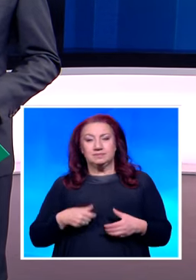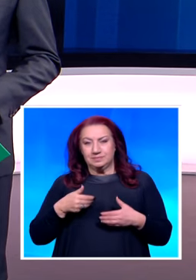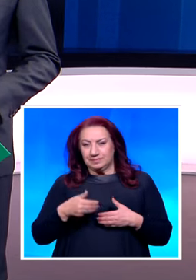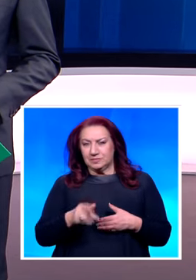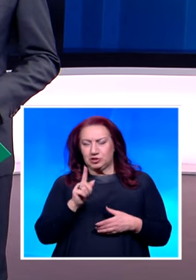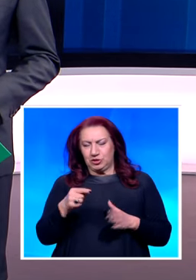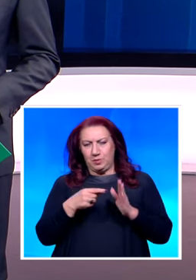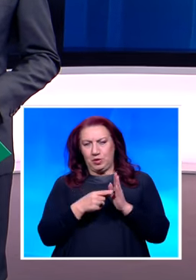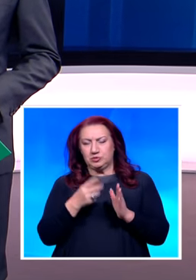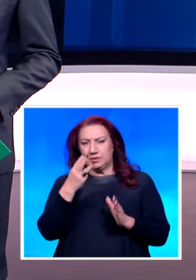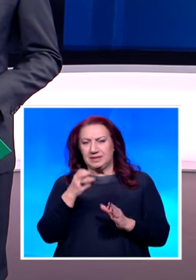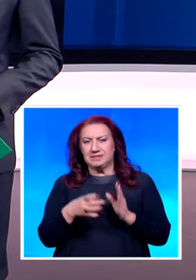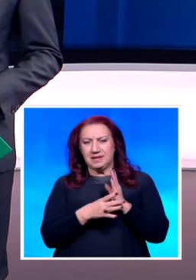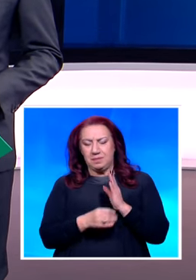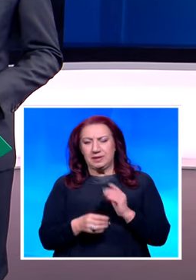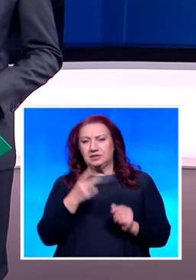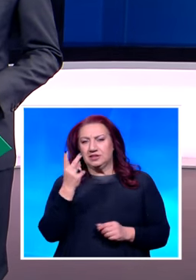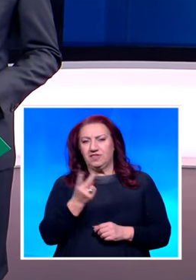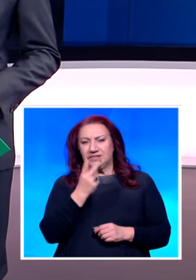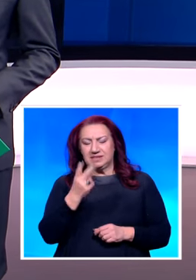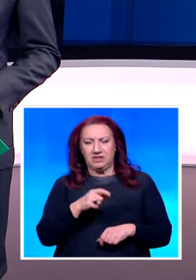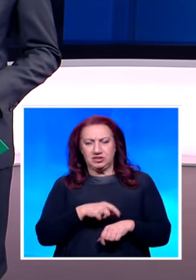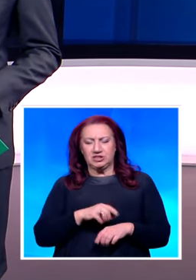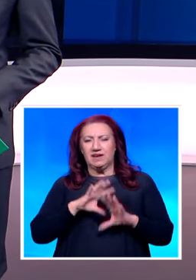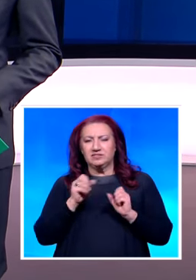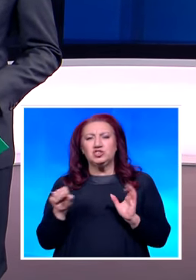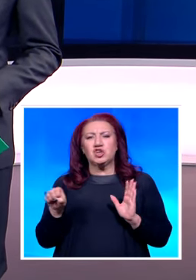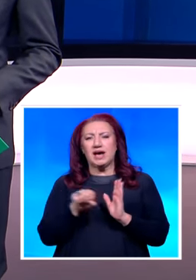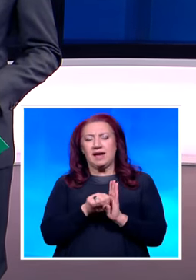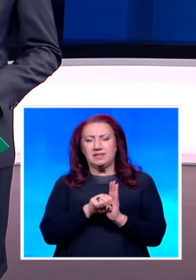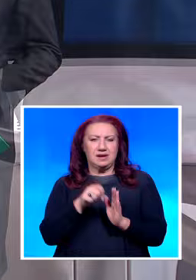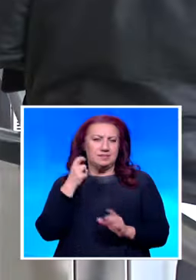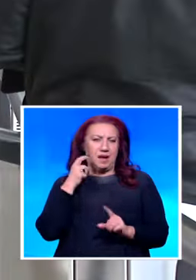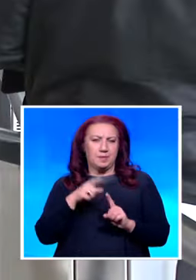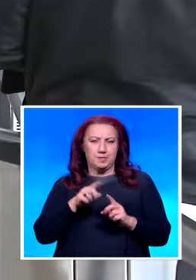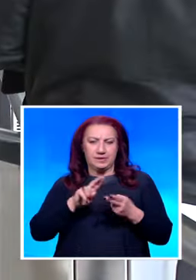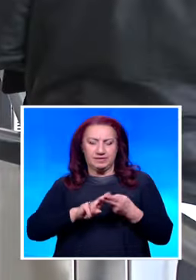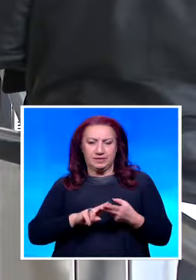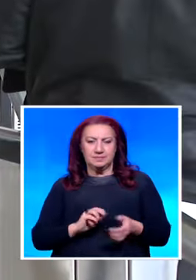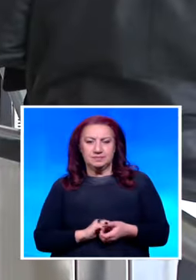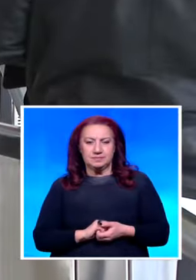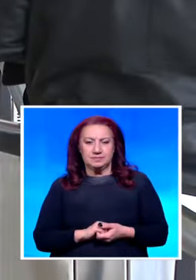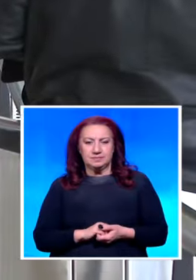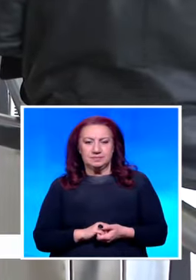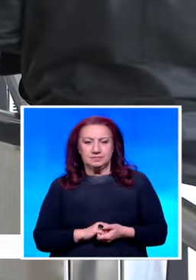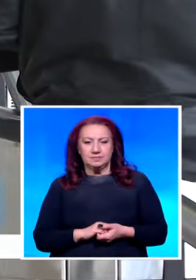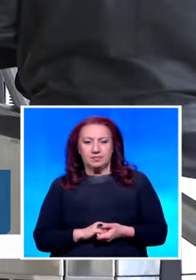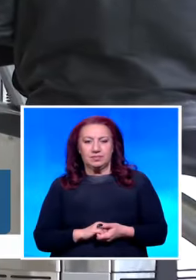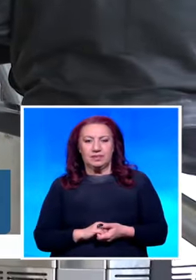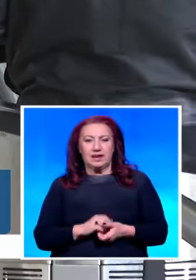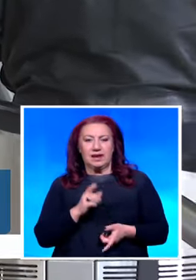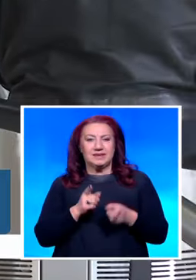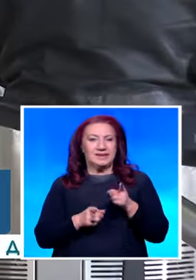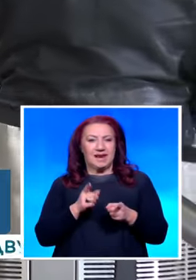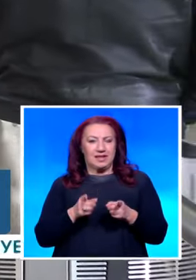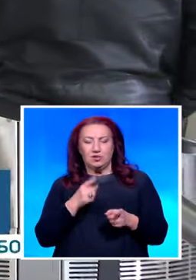март от 22 часа по BTV, BTV Action и на btvsport.bg. Треньорът Ули Вегнер пристигна у нас след